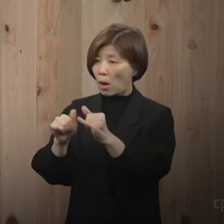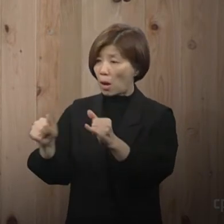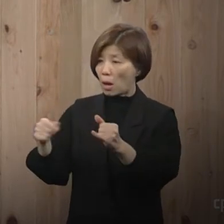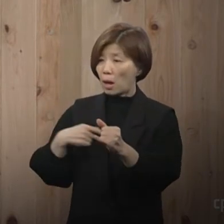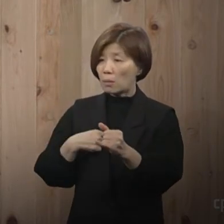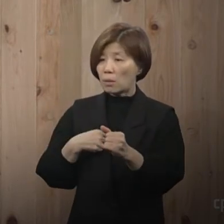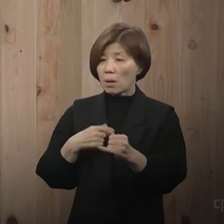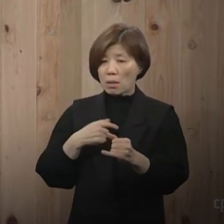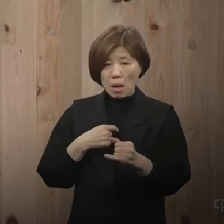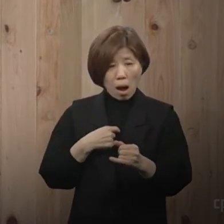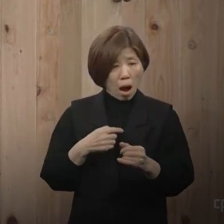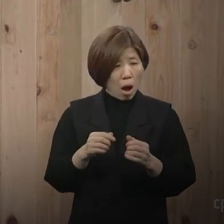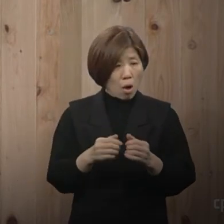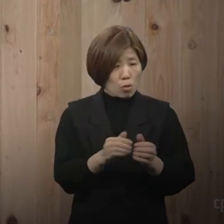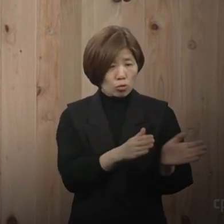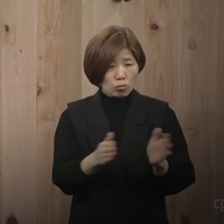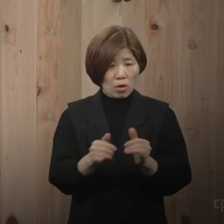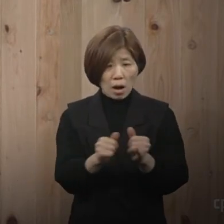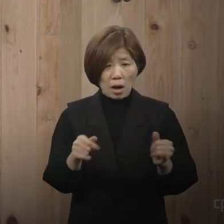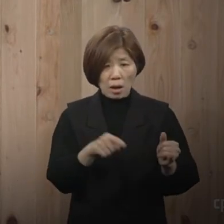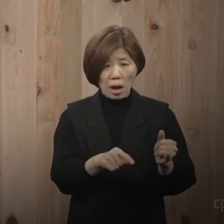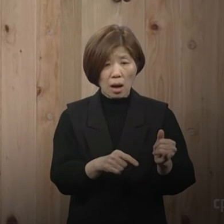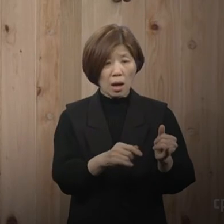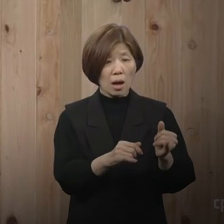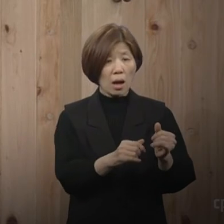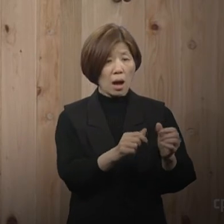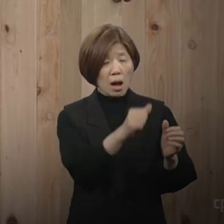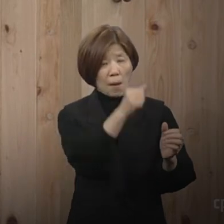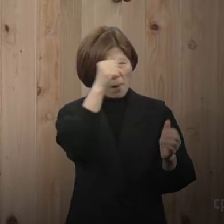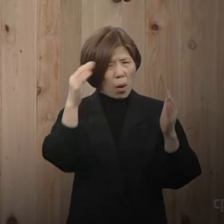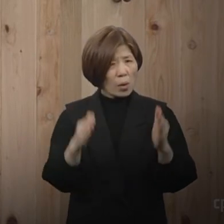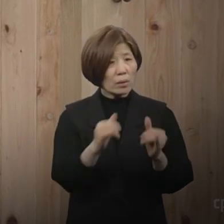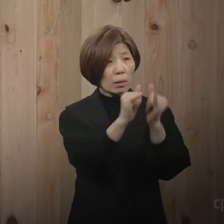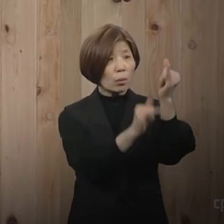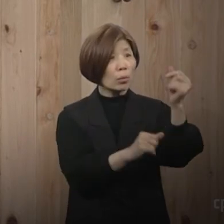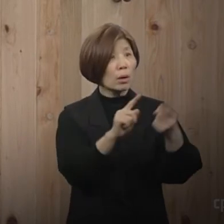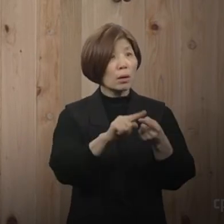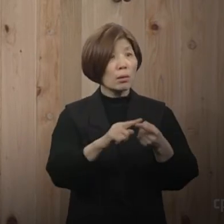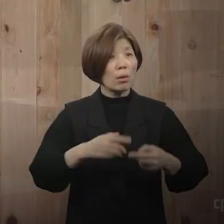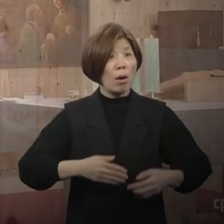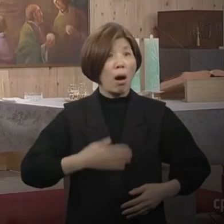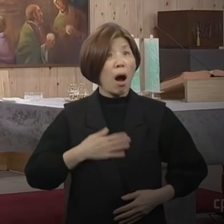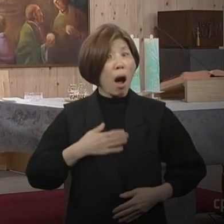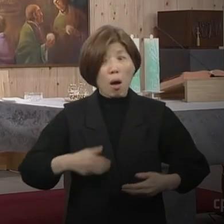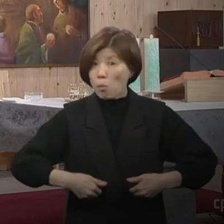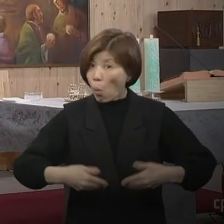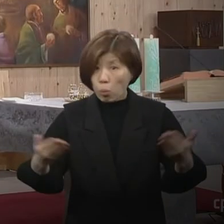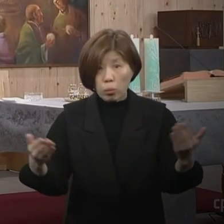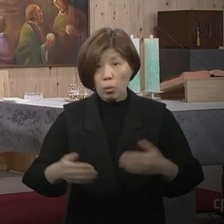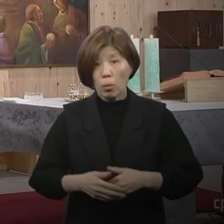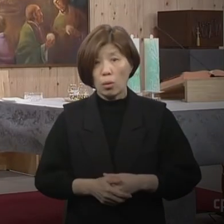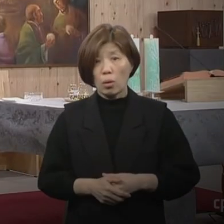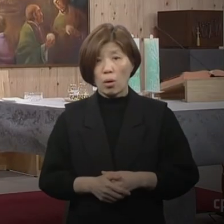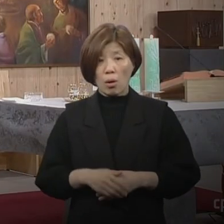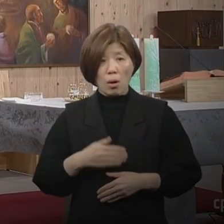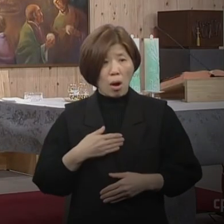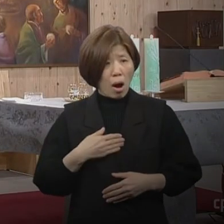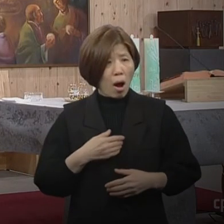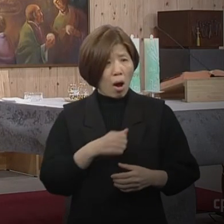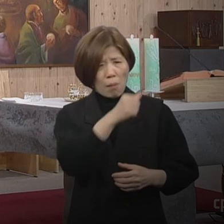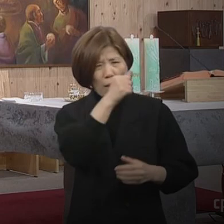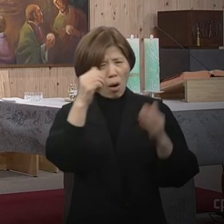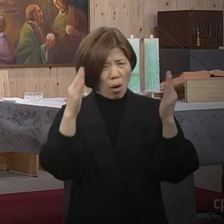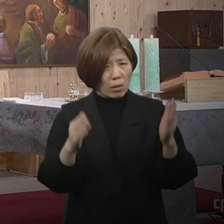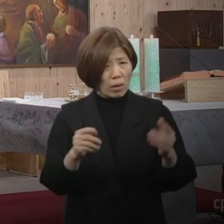나의 살아온 인생 여정을 뭐 세세하게 알아야 되나? 그렇지 않잖아요. 이렇게 훌륭히 살아온 나에 대해서 입을